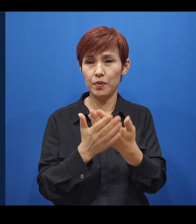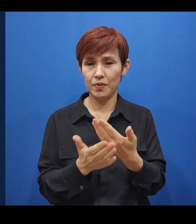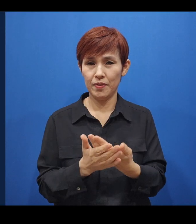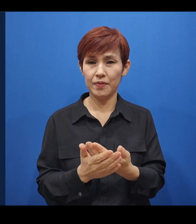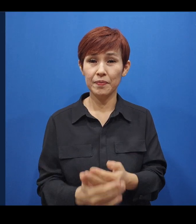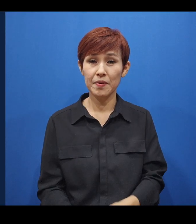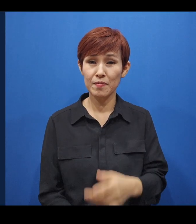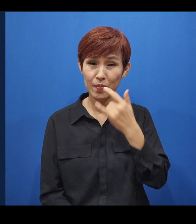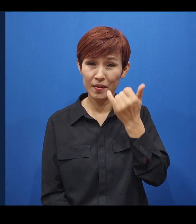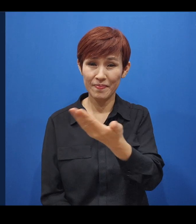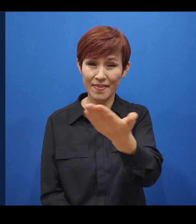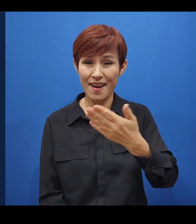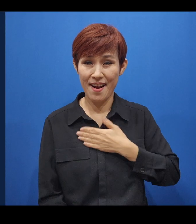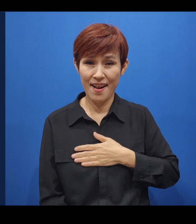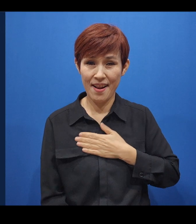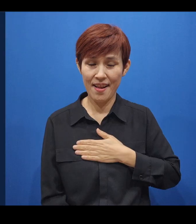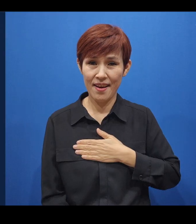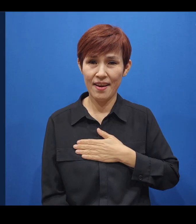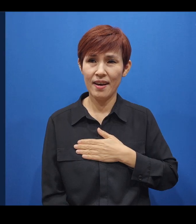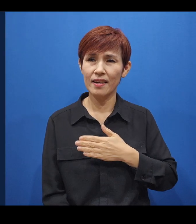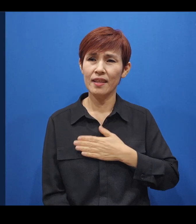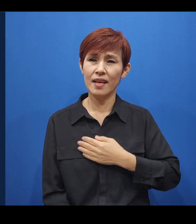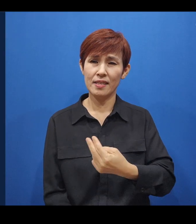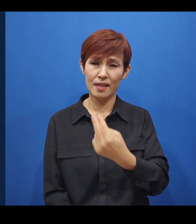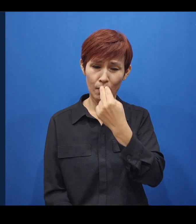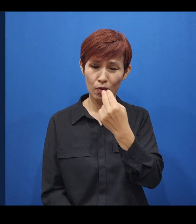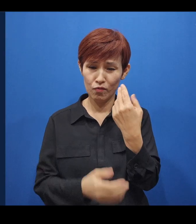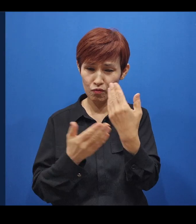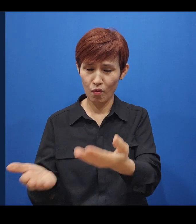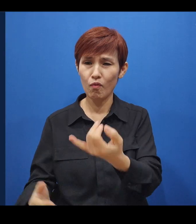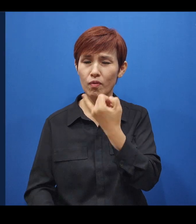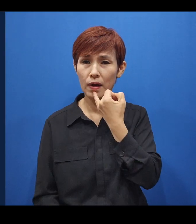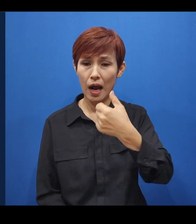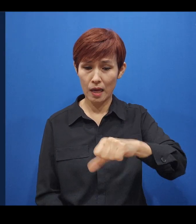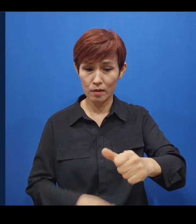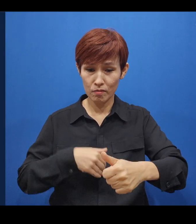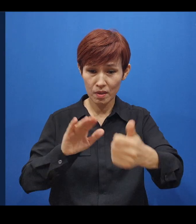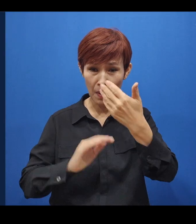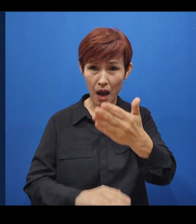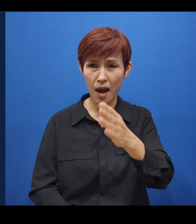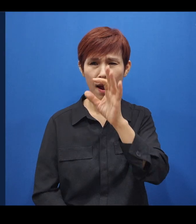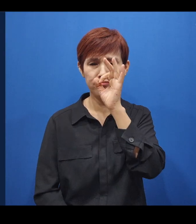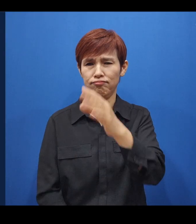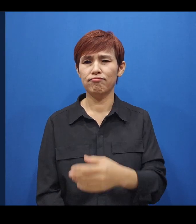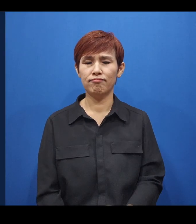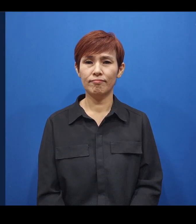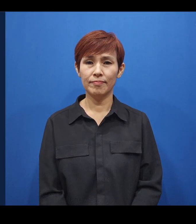아시죠? 내 목숨은 내줘도 내 아들은 못 주는 거 아니에요.